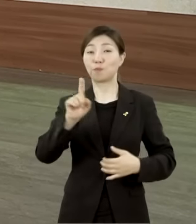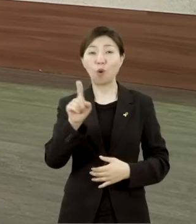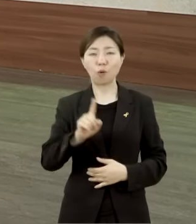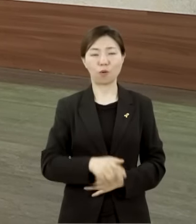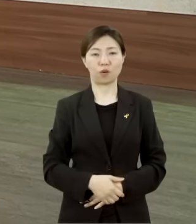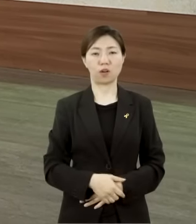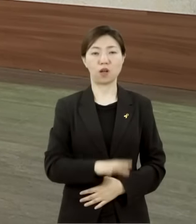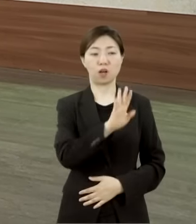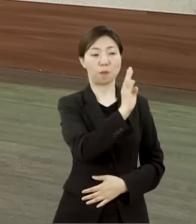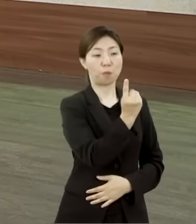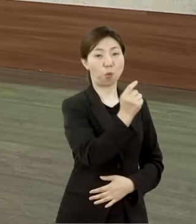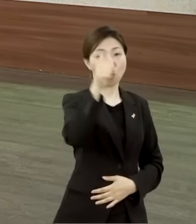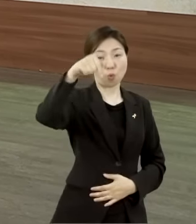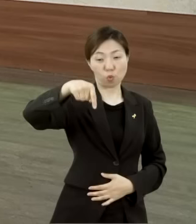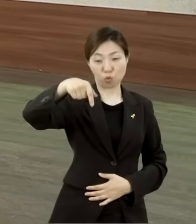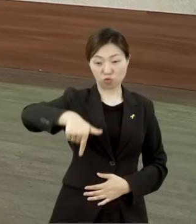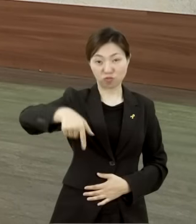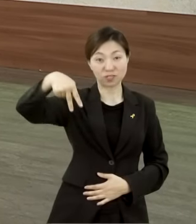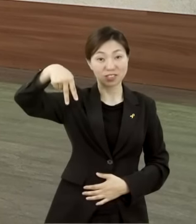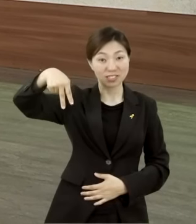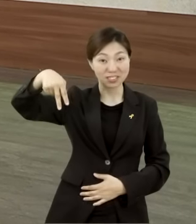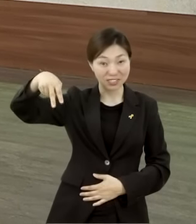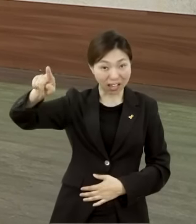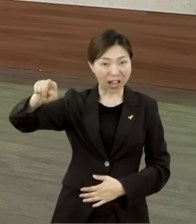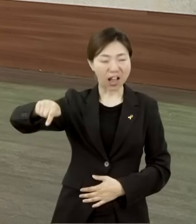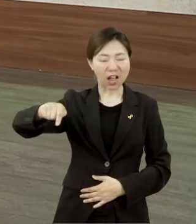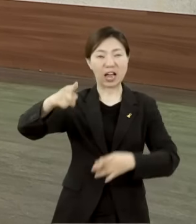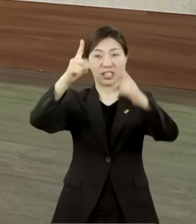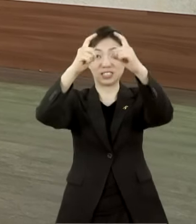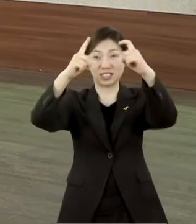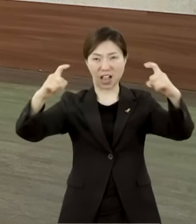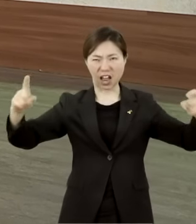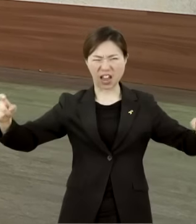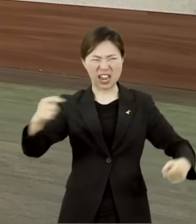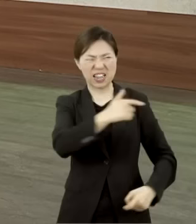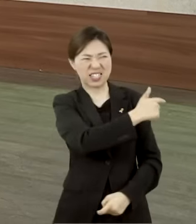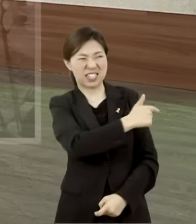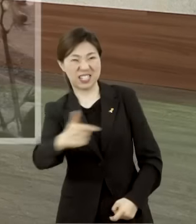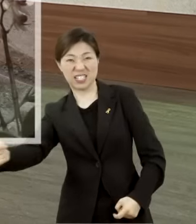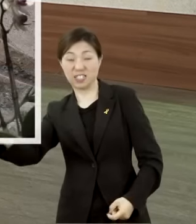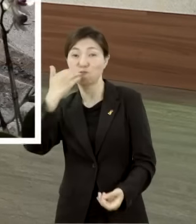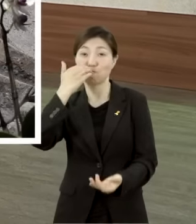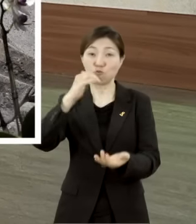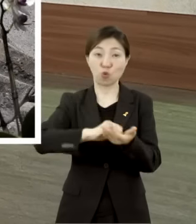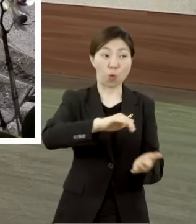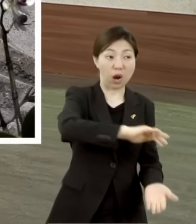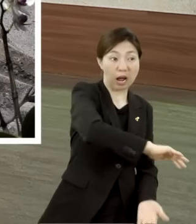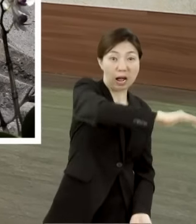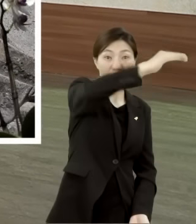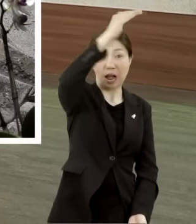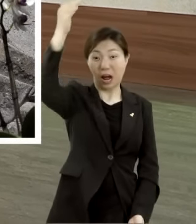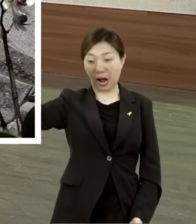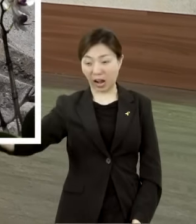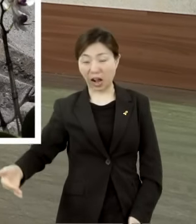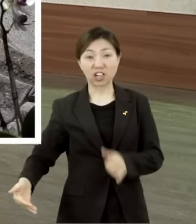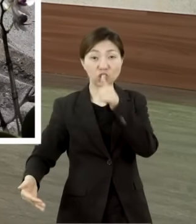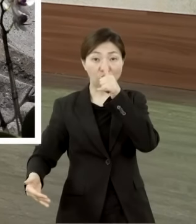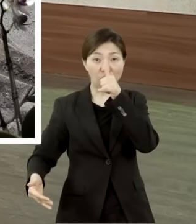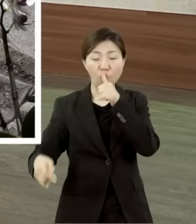보국사 큰 바위 어마어마한 집체 마한 바위에 관세음보살님